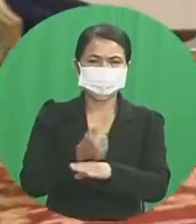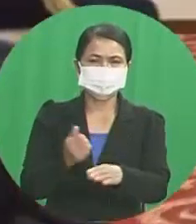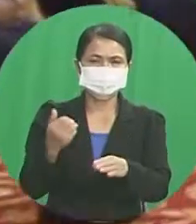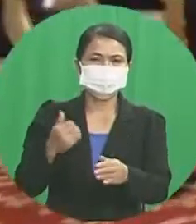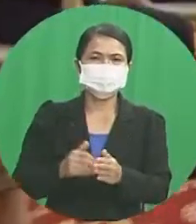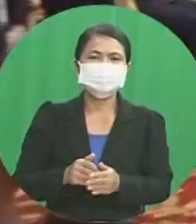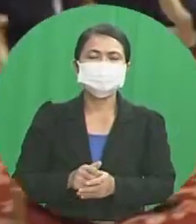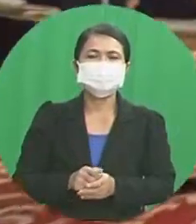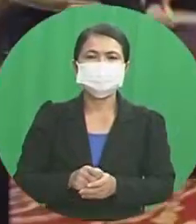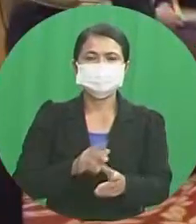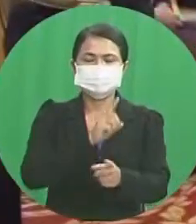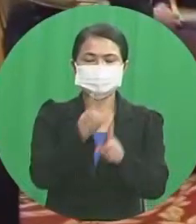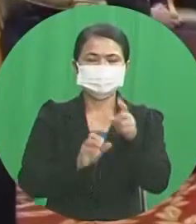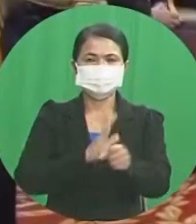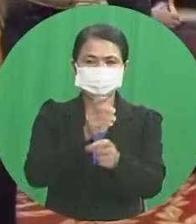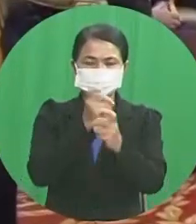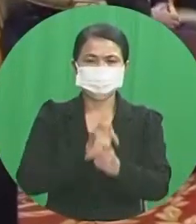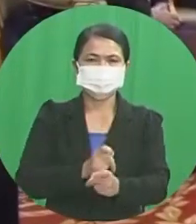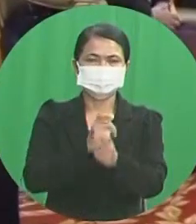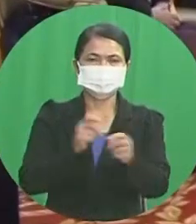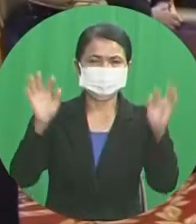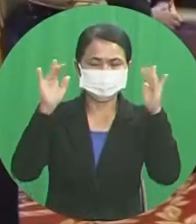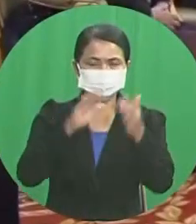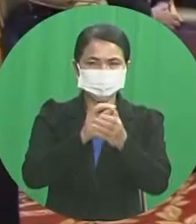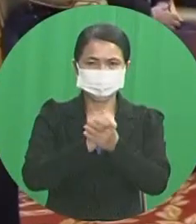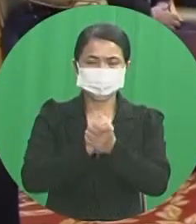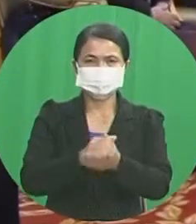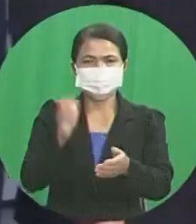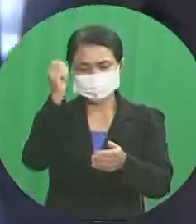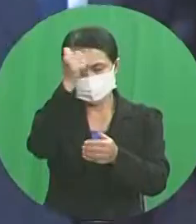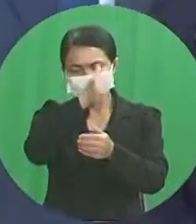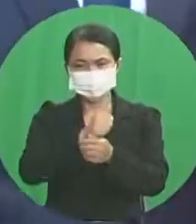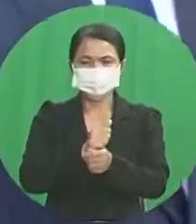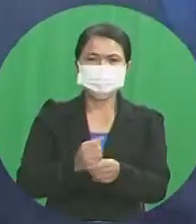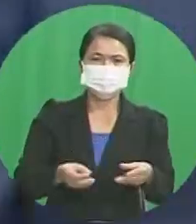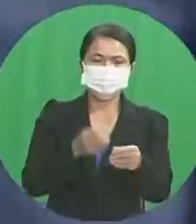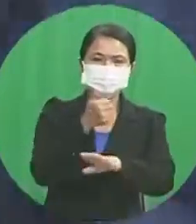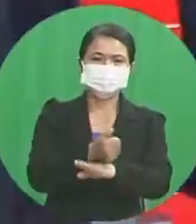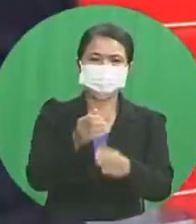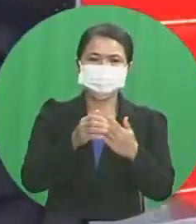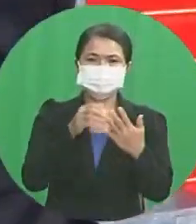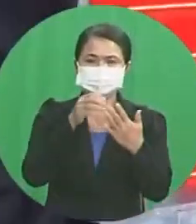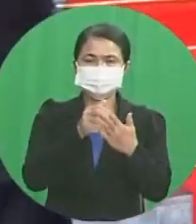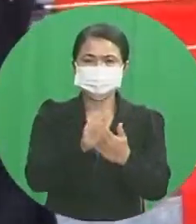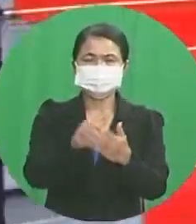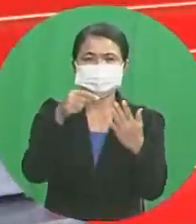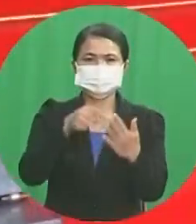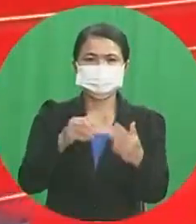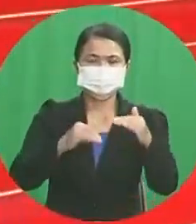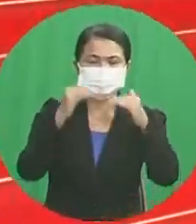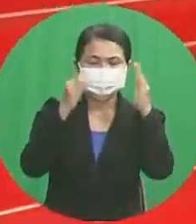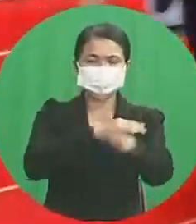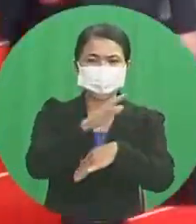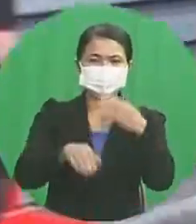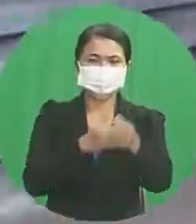សួរសុខទុក្ខប្រកបដោយសេចក្តីគោរពសេចក្តីរាប់អាននិងសេចក្តីនឹករលឹកជូនចំពោះថ្នាក់ដឹកនាំកម្ពុជានិងថ្នាក់ដឹកនាំជាន់ខ្ពស់ទាំង